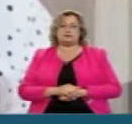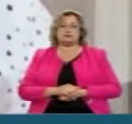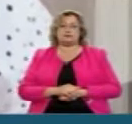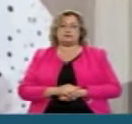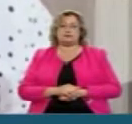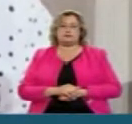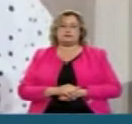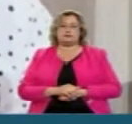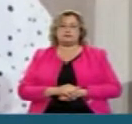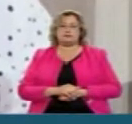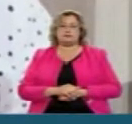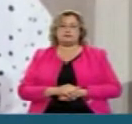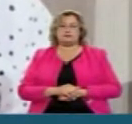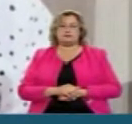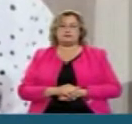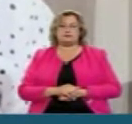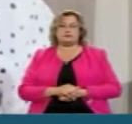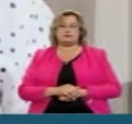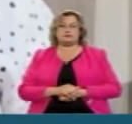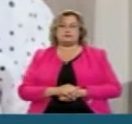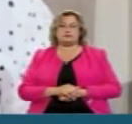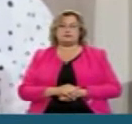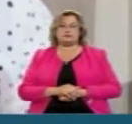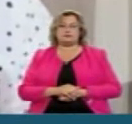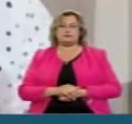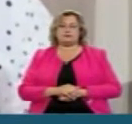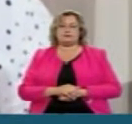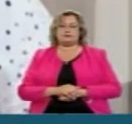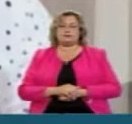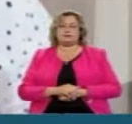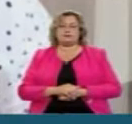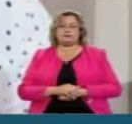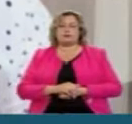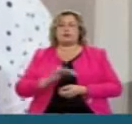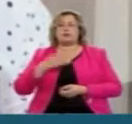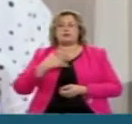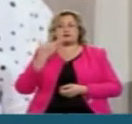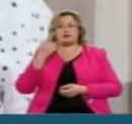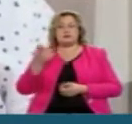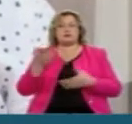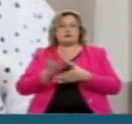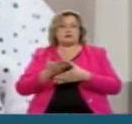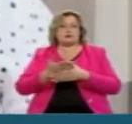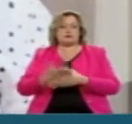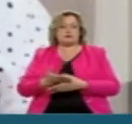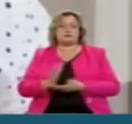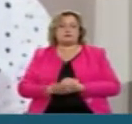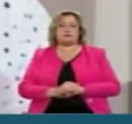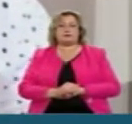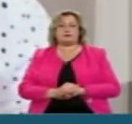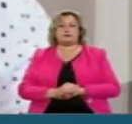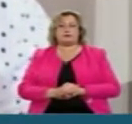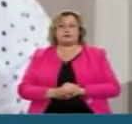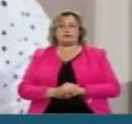үшін ақшалай беріледі қаражат. Олар жұмысқа орналастыру? Иә, жұмысқа орналастыру. Сонымен